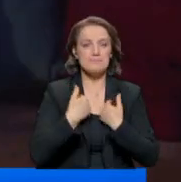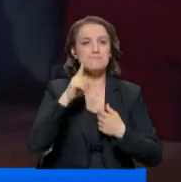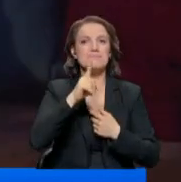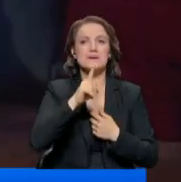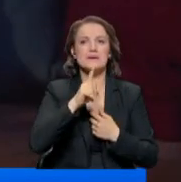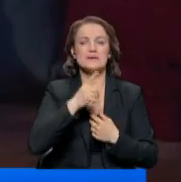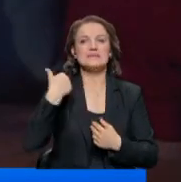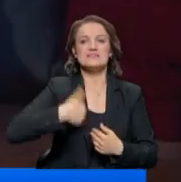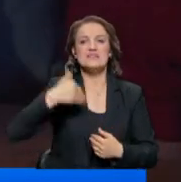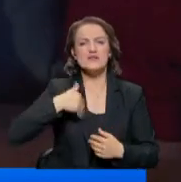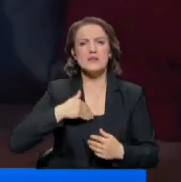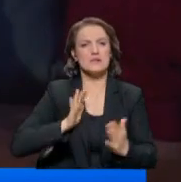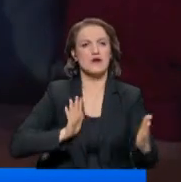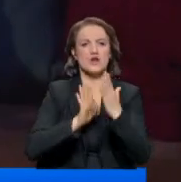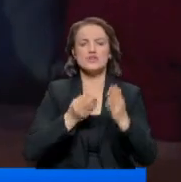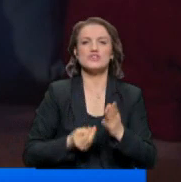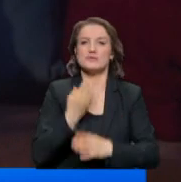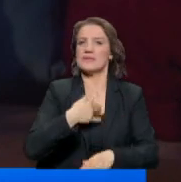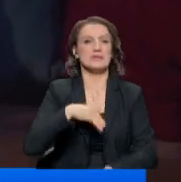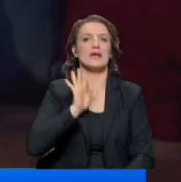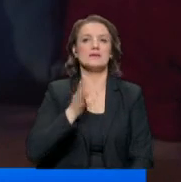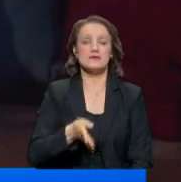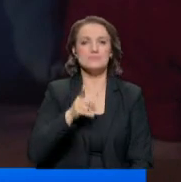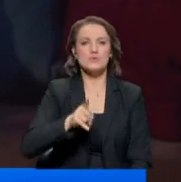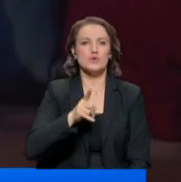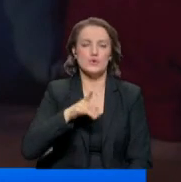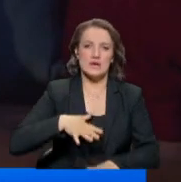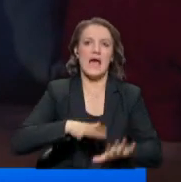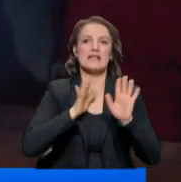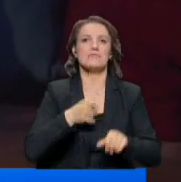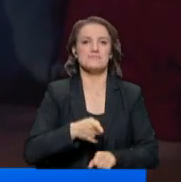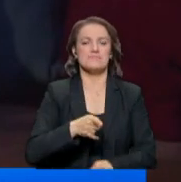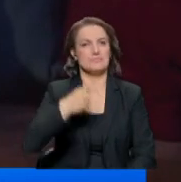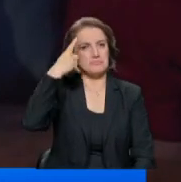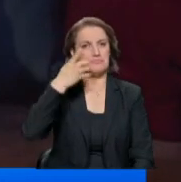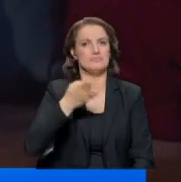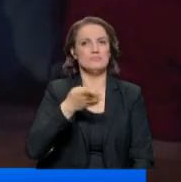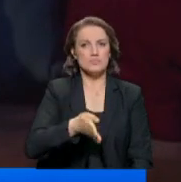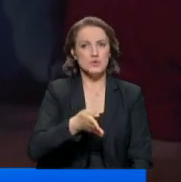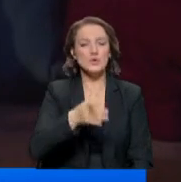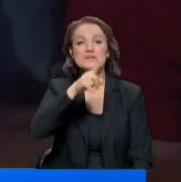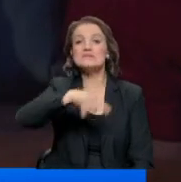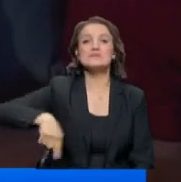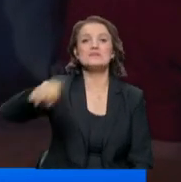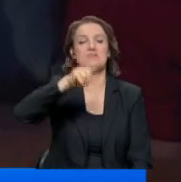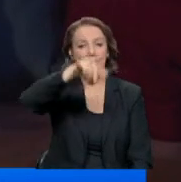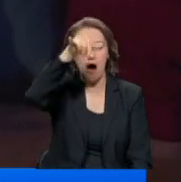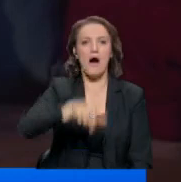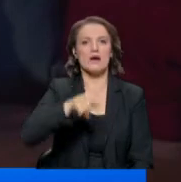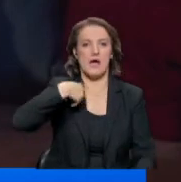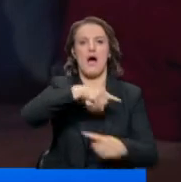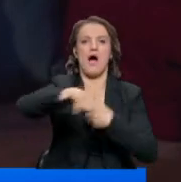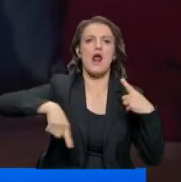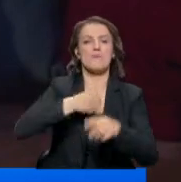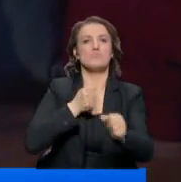sivil itaatsizlik çağrısı da değildi. Bu bir direniştir. Bu sizin hakkınızı